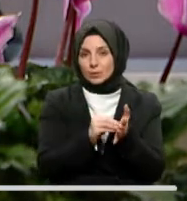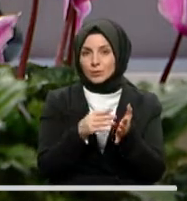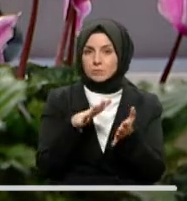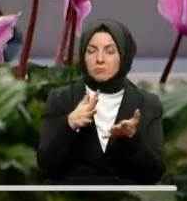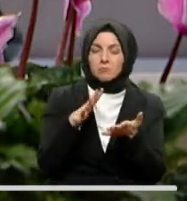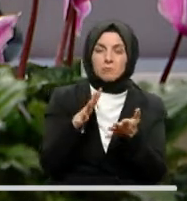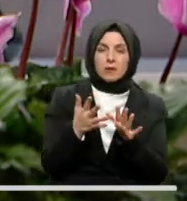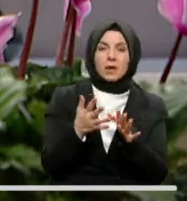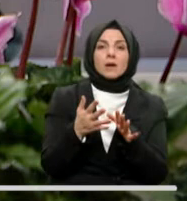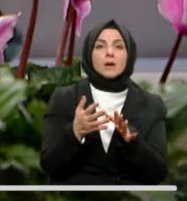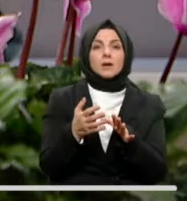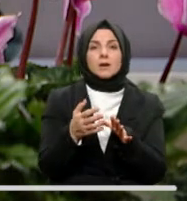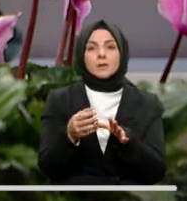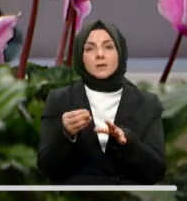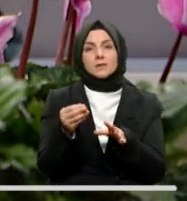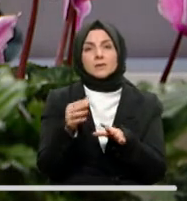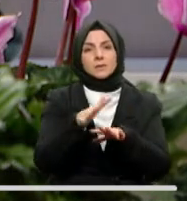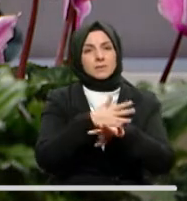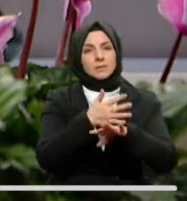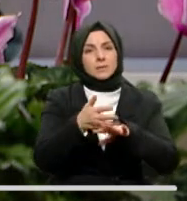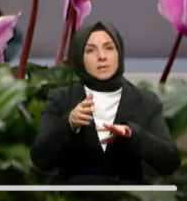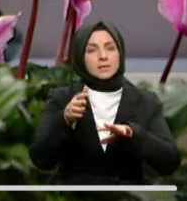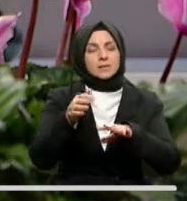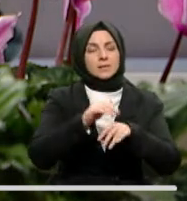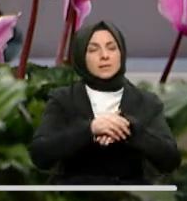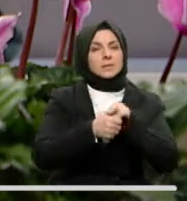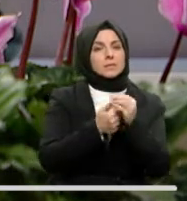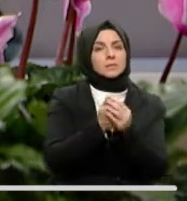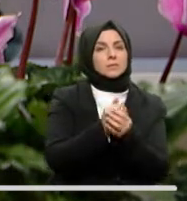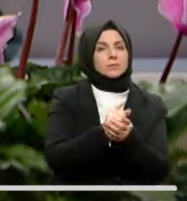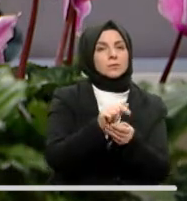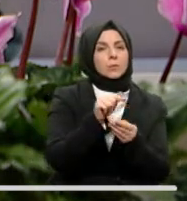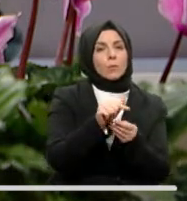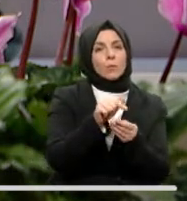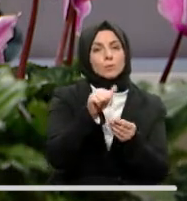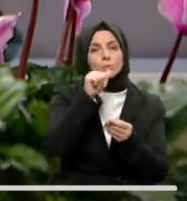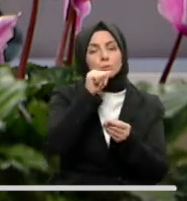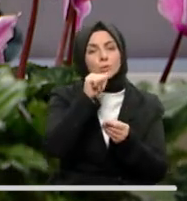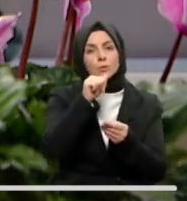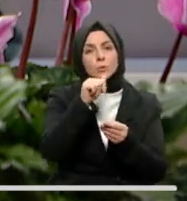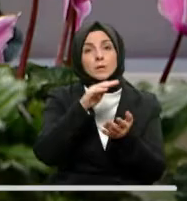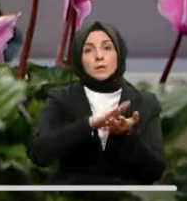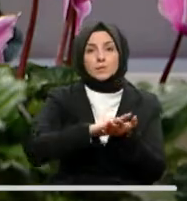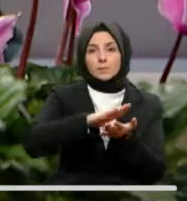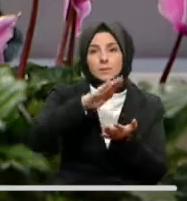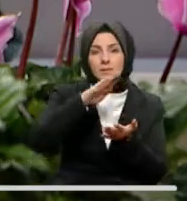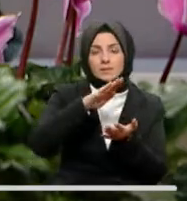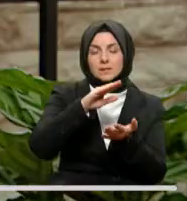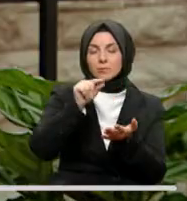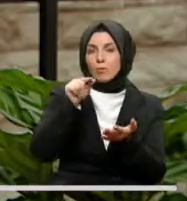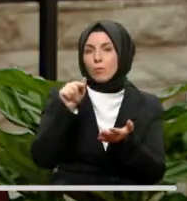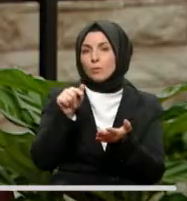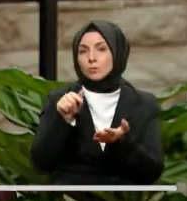suyu dökmek bitkilere onu koyun diyenler var çok farklı şeyler de var yorumlarla Bir sonraki Teşekkür ederim